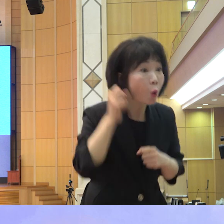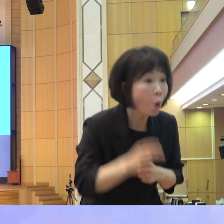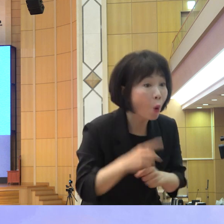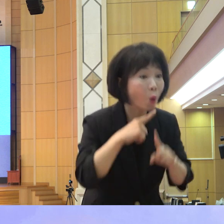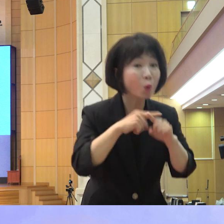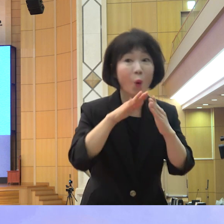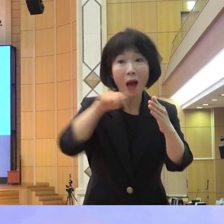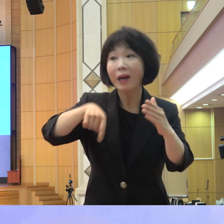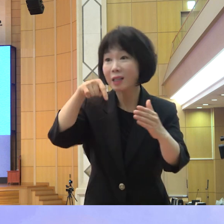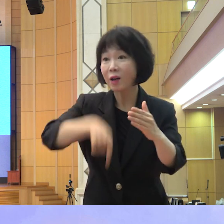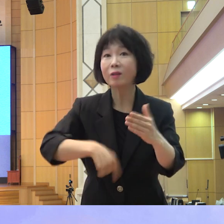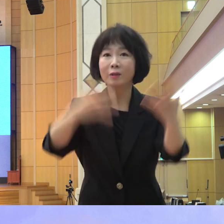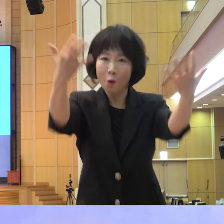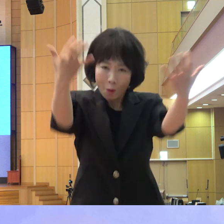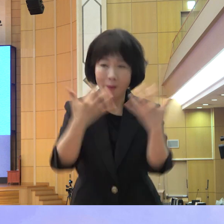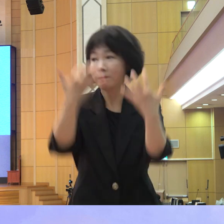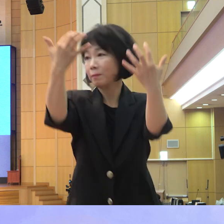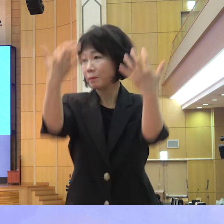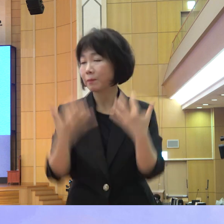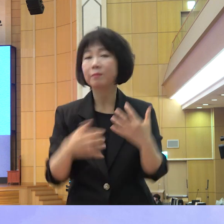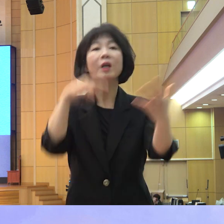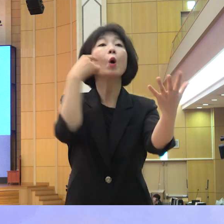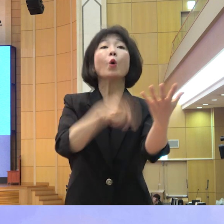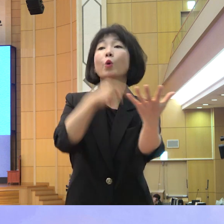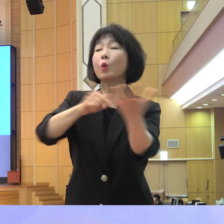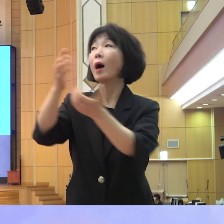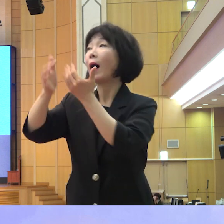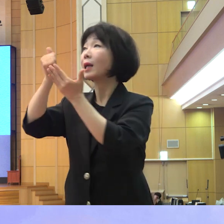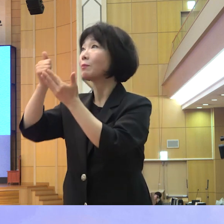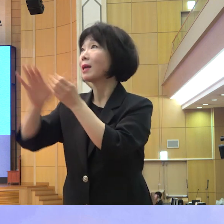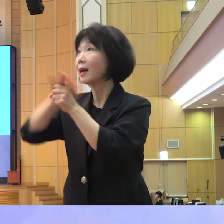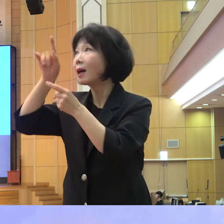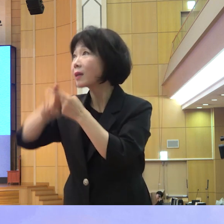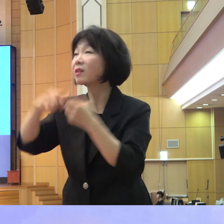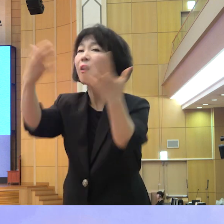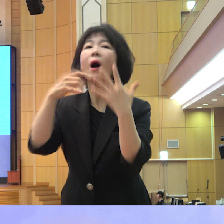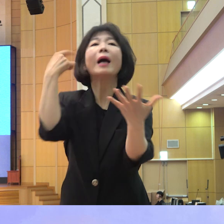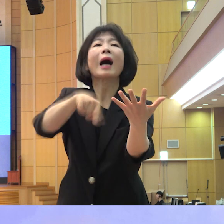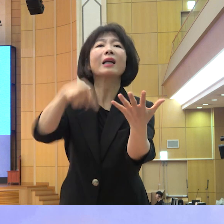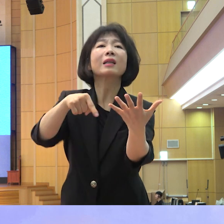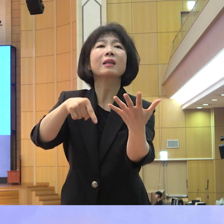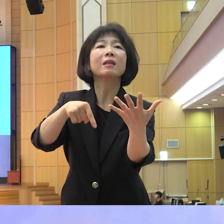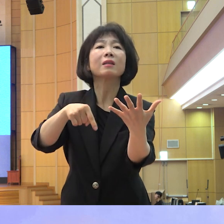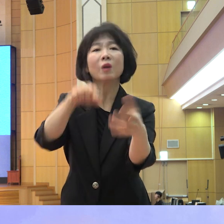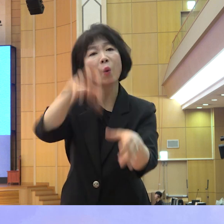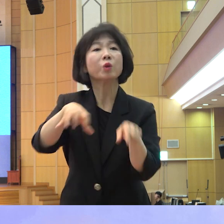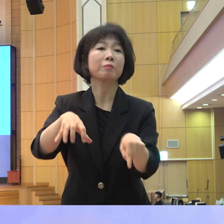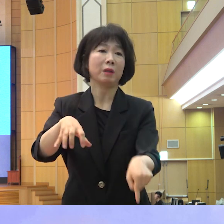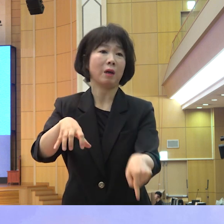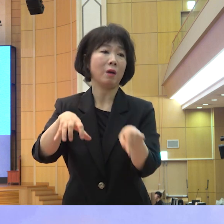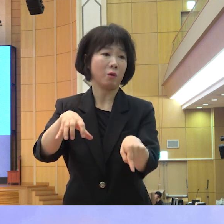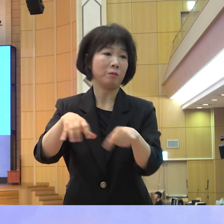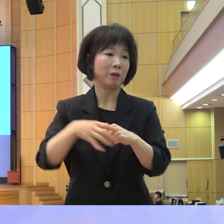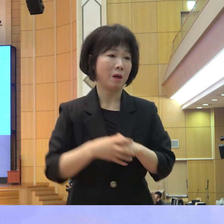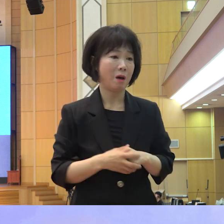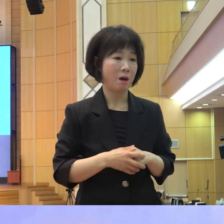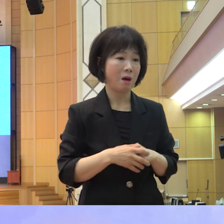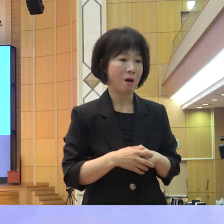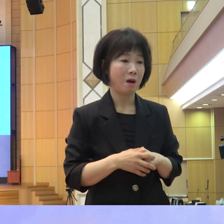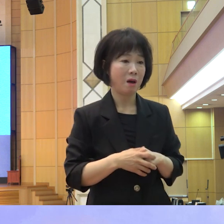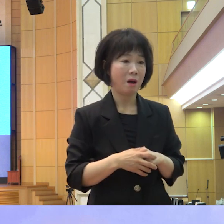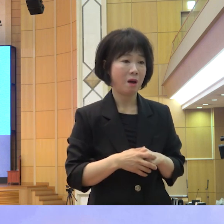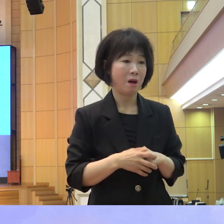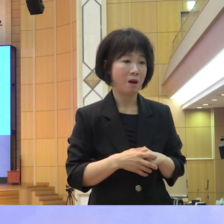교회는 교육하고 하나님의 사랑을 가르치는 곳이거든요. 이번 어린이 주일을 맞이해서 우리 교육자들이랑 이렇게 회의를